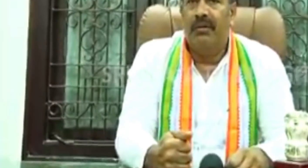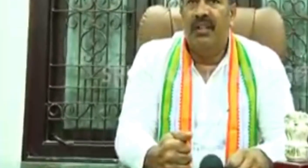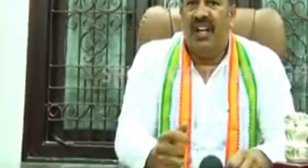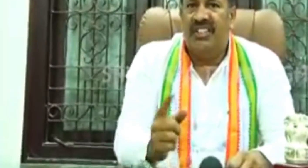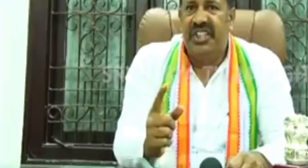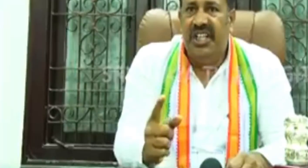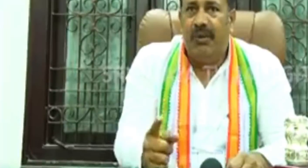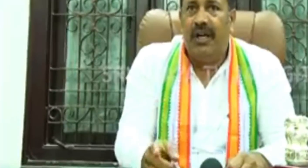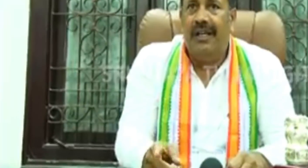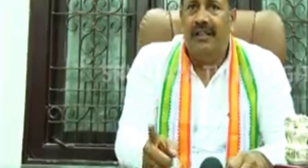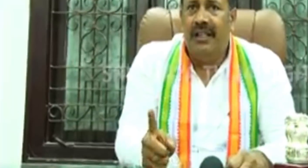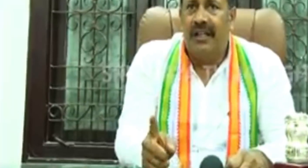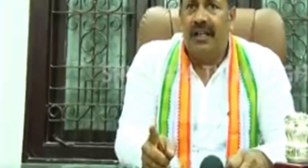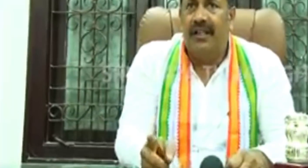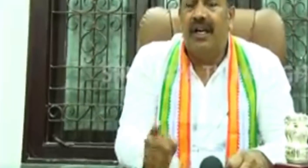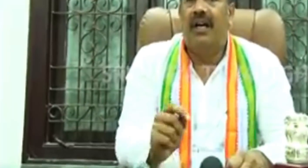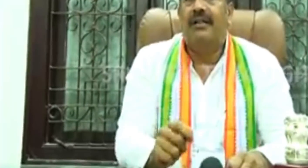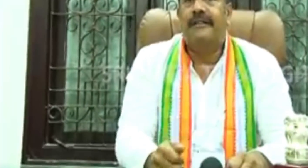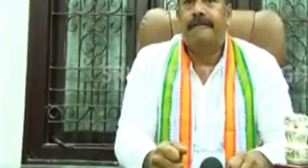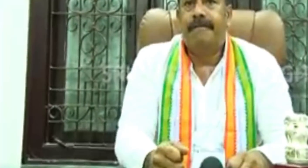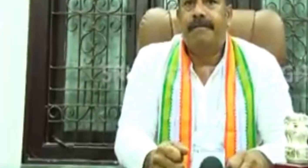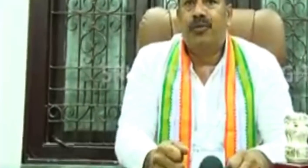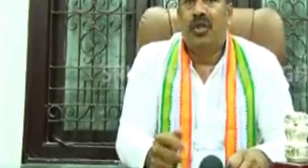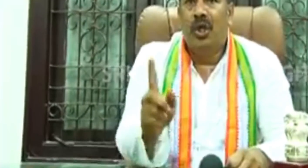ಮೊದಲು ಅಶ್ಲೀಲವಾಗಿ ನಿಂತಿರ್ತಕ್ಕಂತಹ